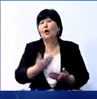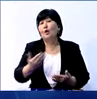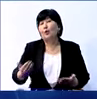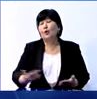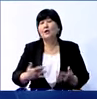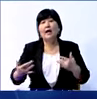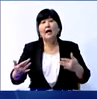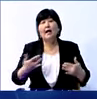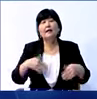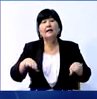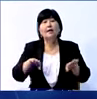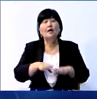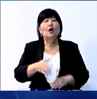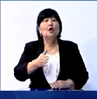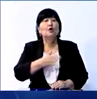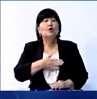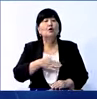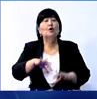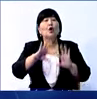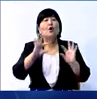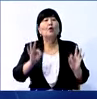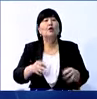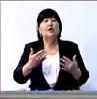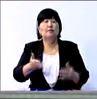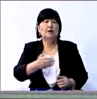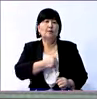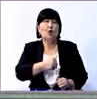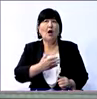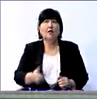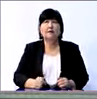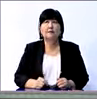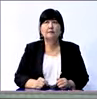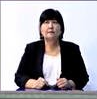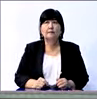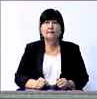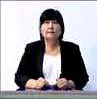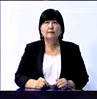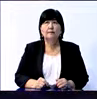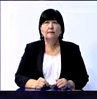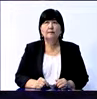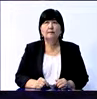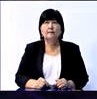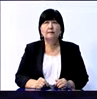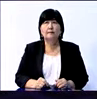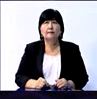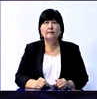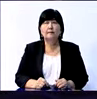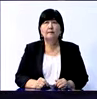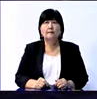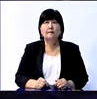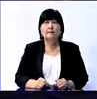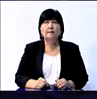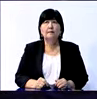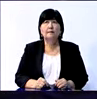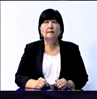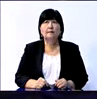өмірі театрмен егіз, жүрегі өнерім деп соғатын. Тәңірім жіберген ажалға кім ара тұрма?